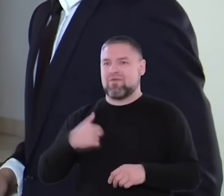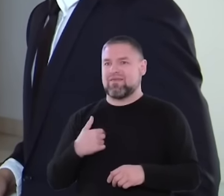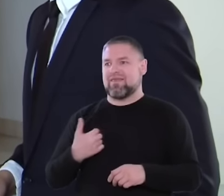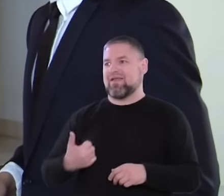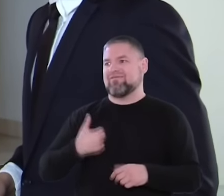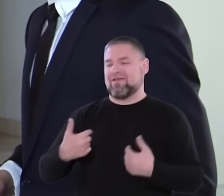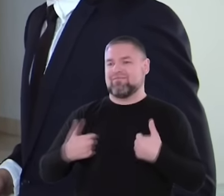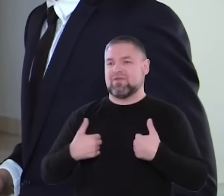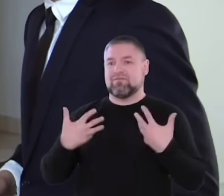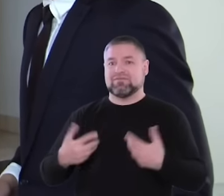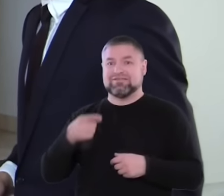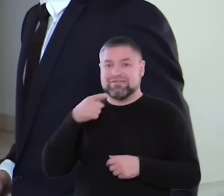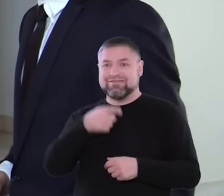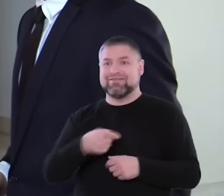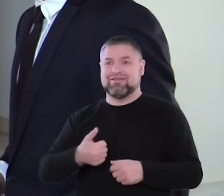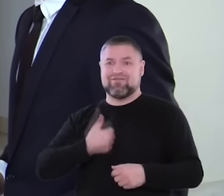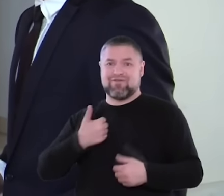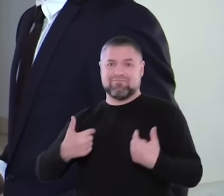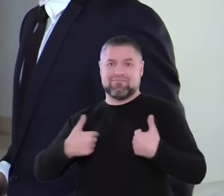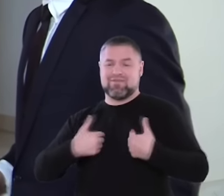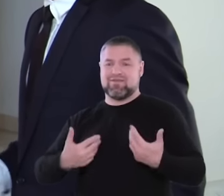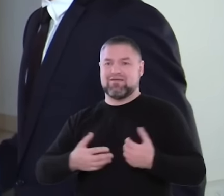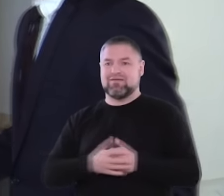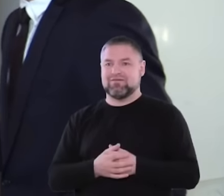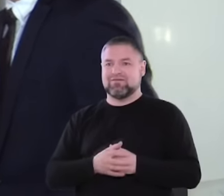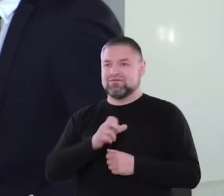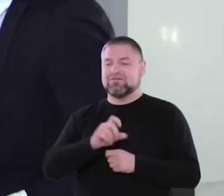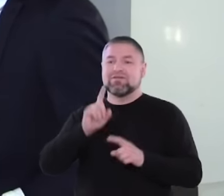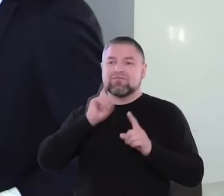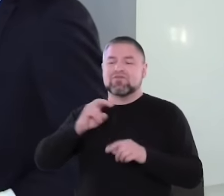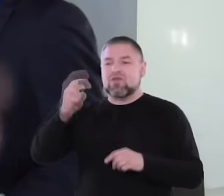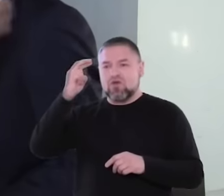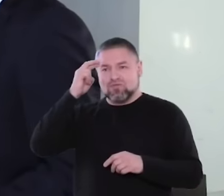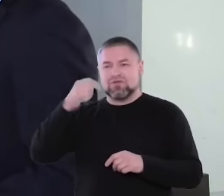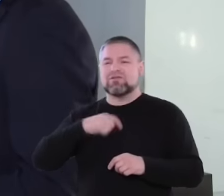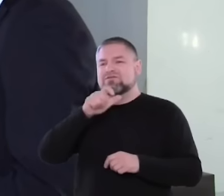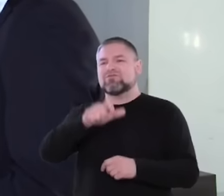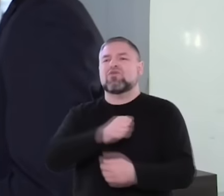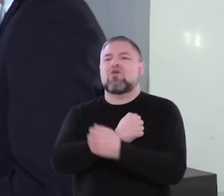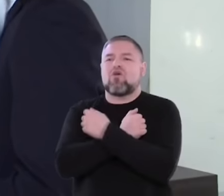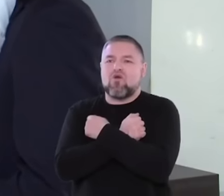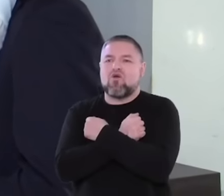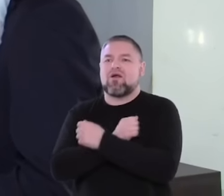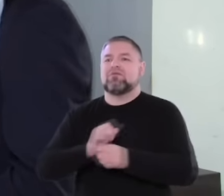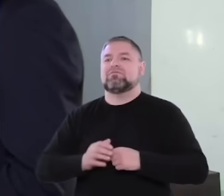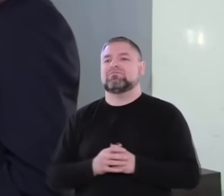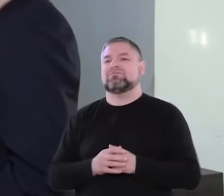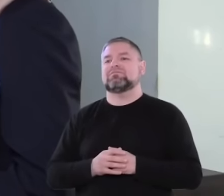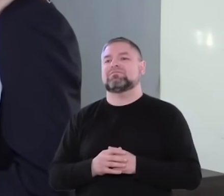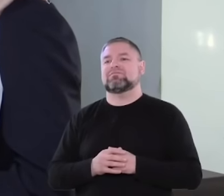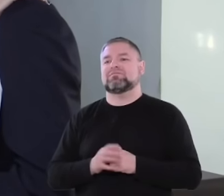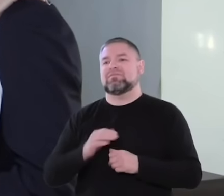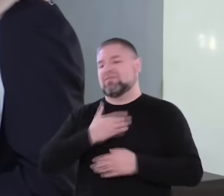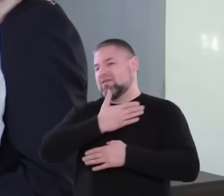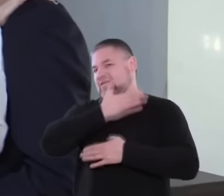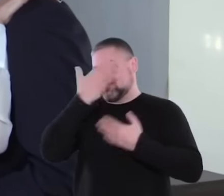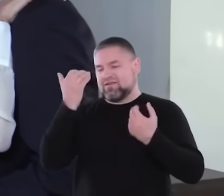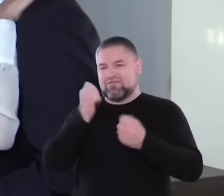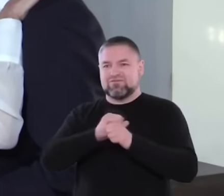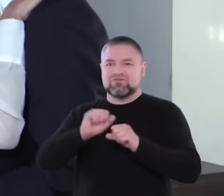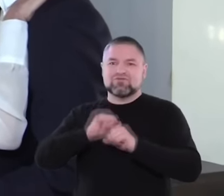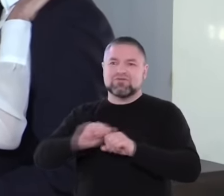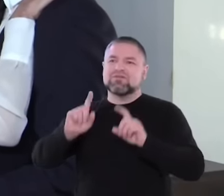doceniała. Ja chcę, żebyś to była ty. Czy ty naprawdę nie rozumiesz, że ja ciebie kocham? No właśnie, ja nie wiem, czy to wszystko